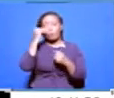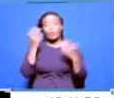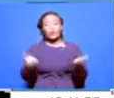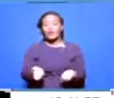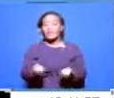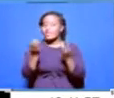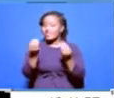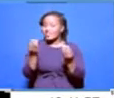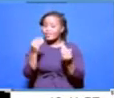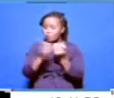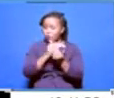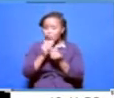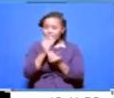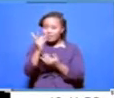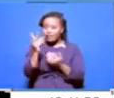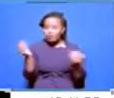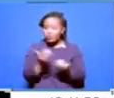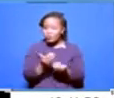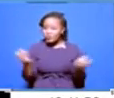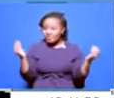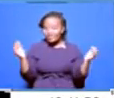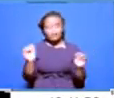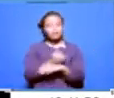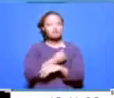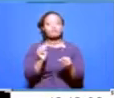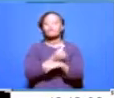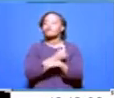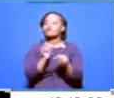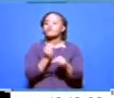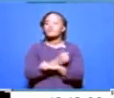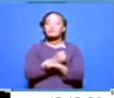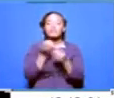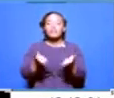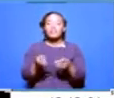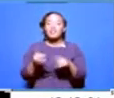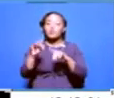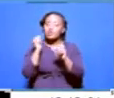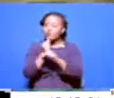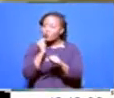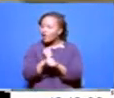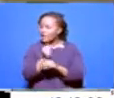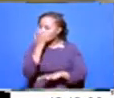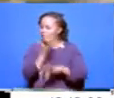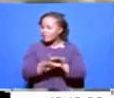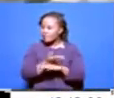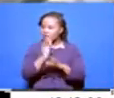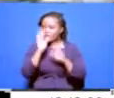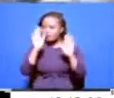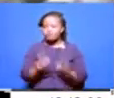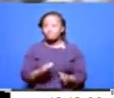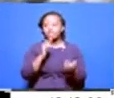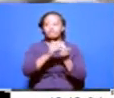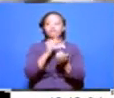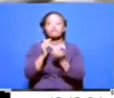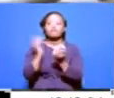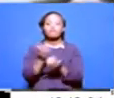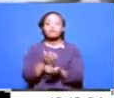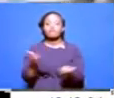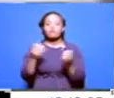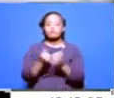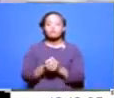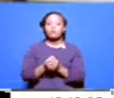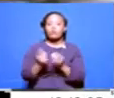Na kwa saa hii yeye atakuwa hawezi kujishughulisha na kazi yoyote kwa sababu anaangalia wale watoto wanne. Watoto hao watawekwa kwenye mitambo